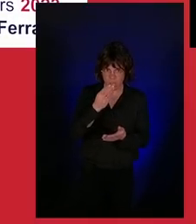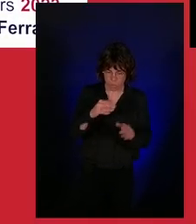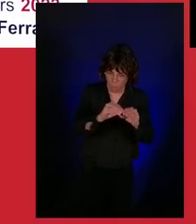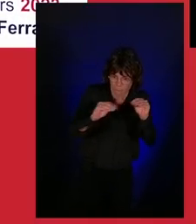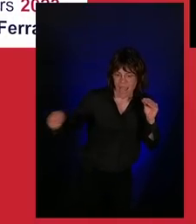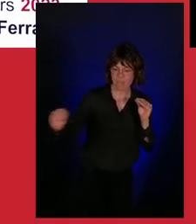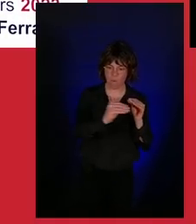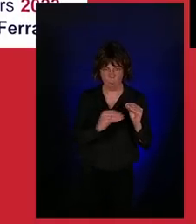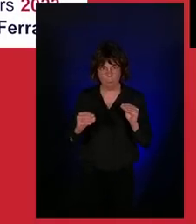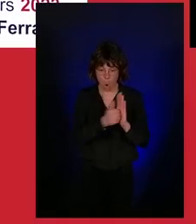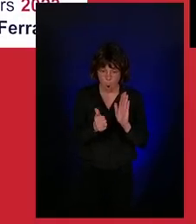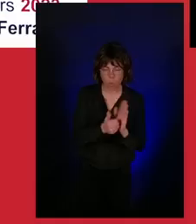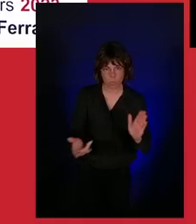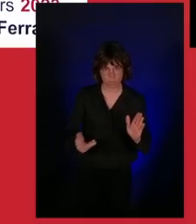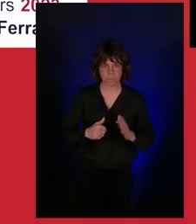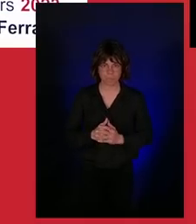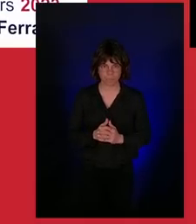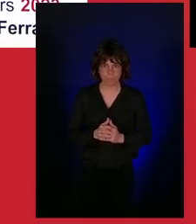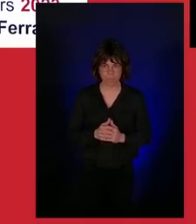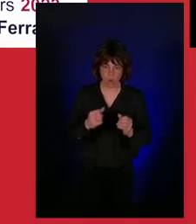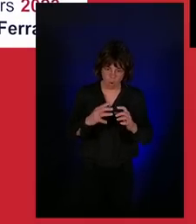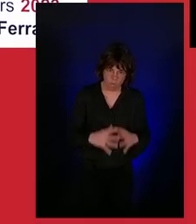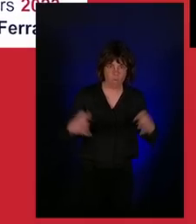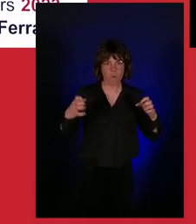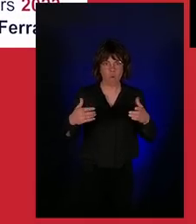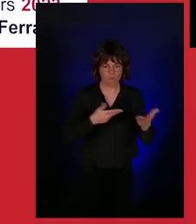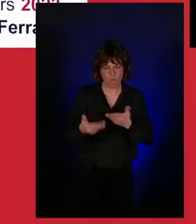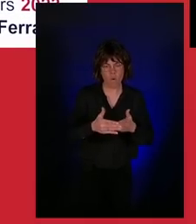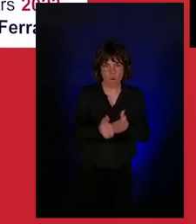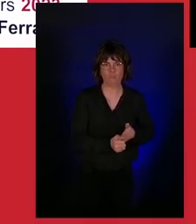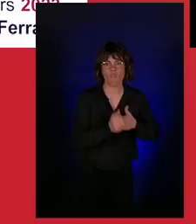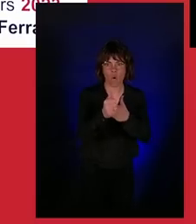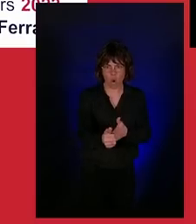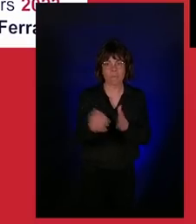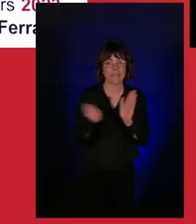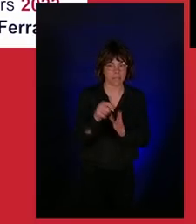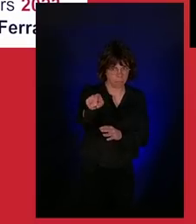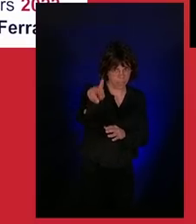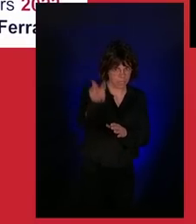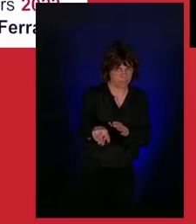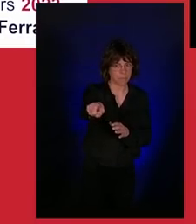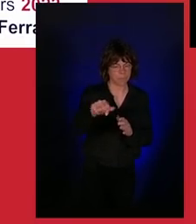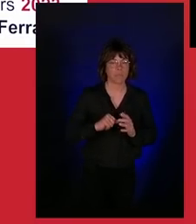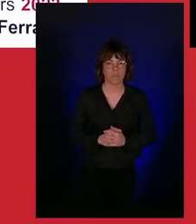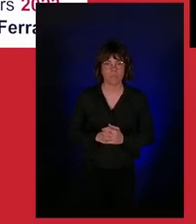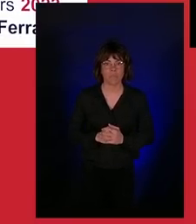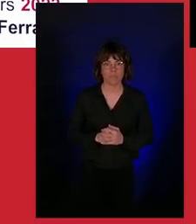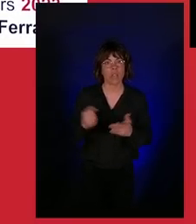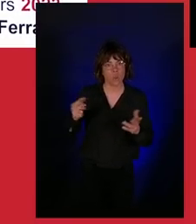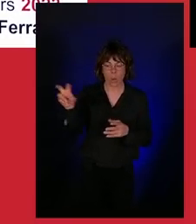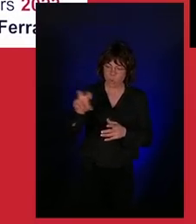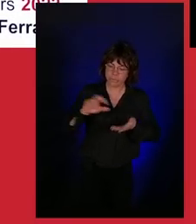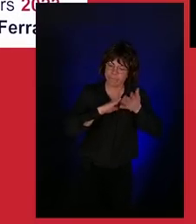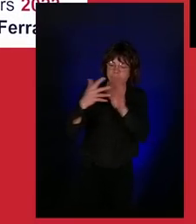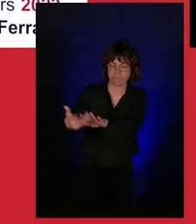plateforme. La tenue du Forum syndical international du 14 au 19 juin 2021 des transitions écologiques et